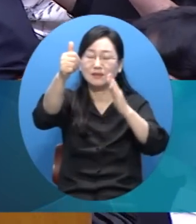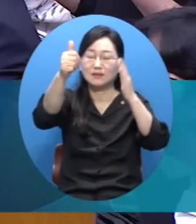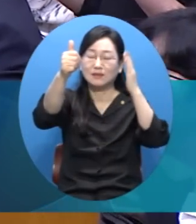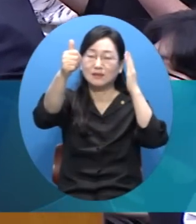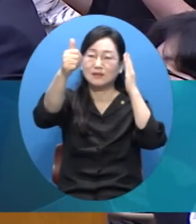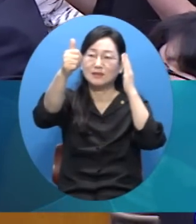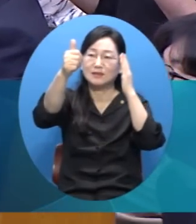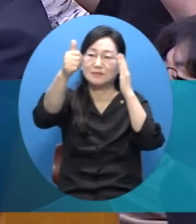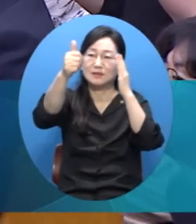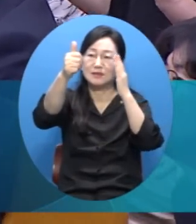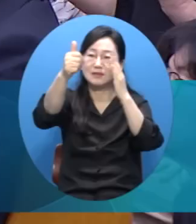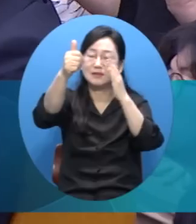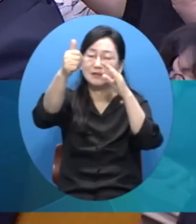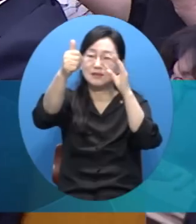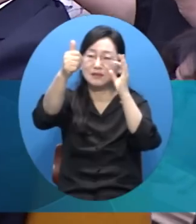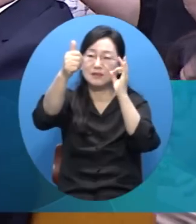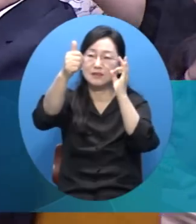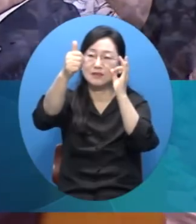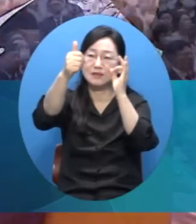주만